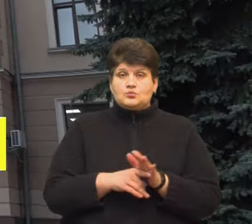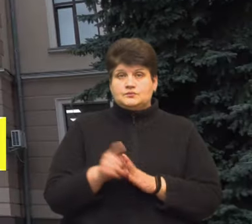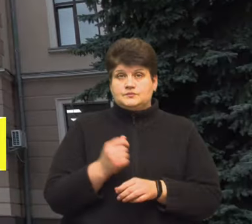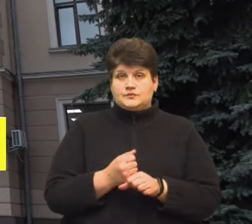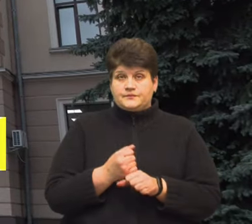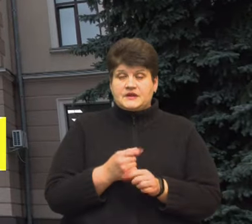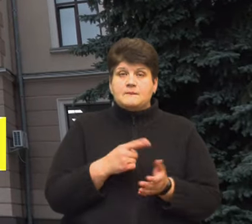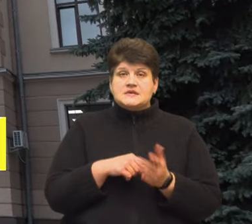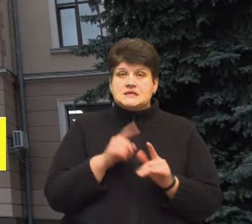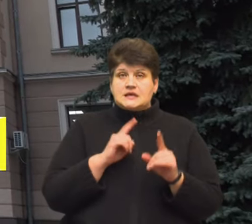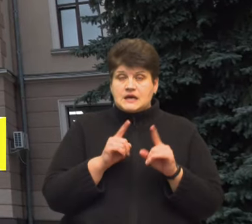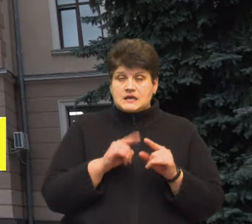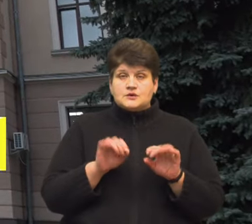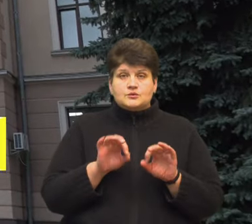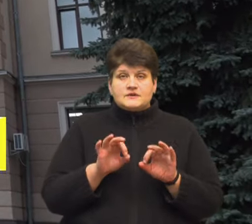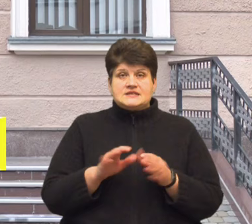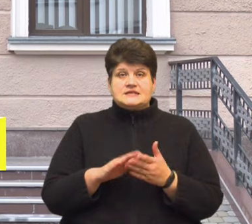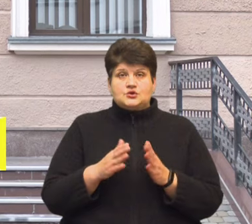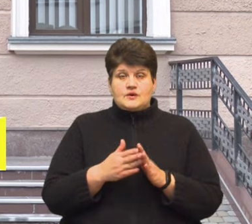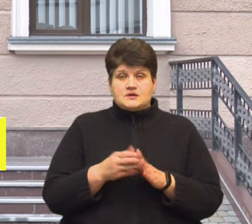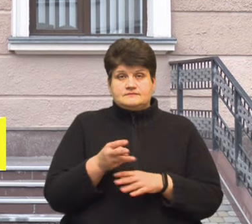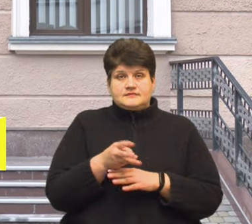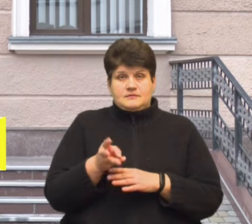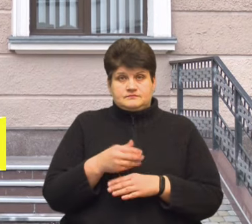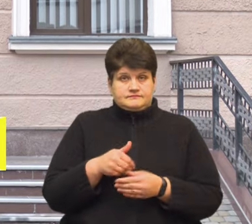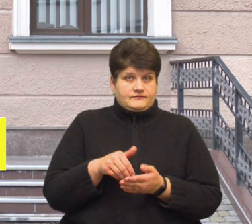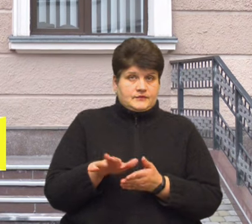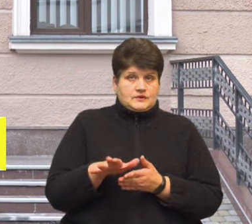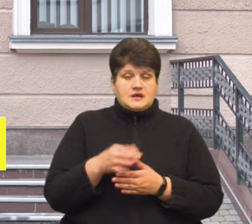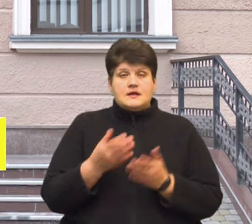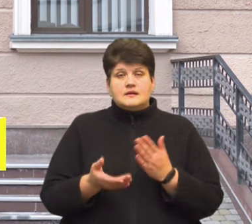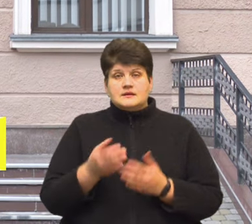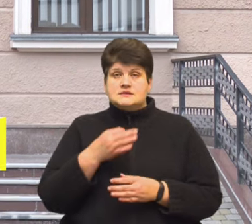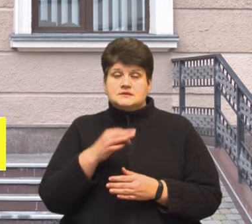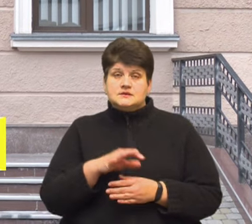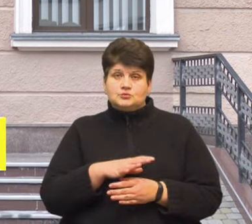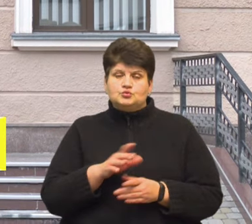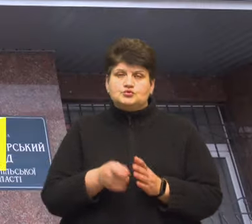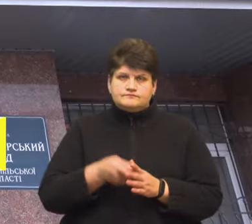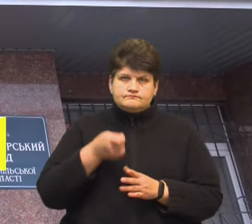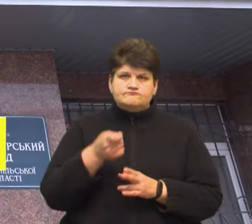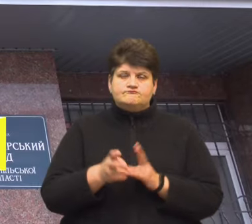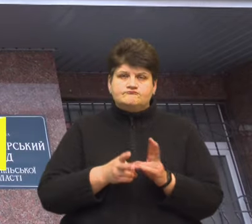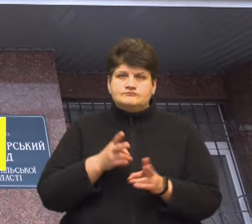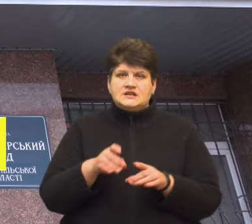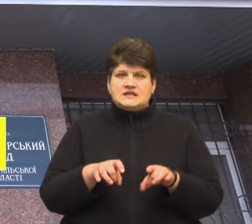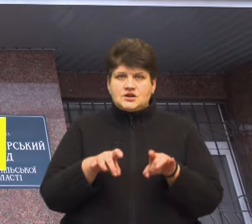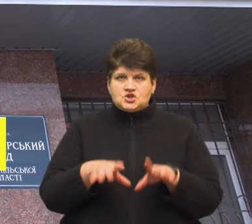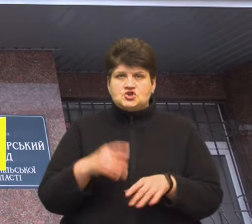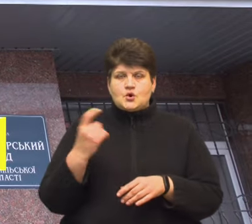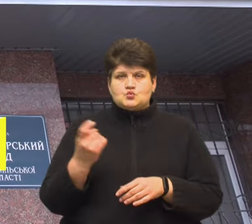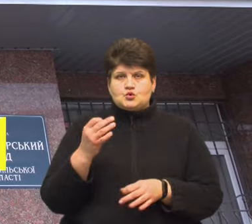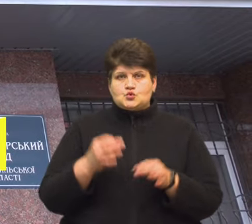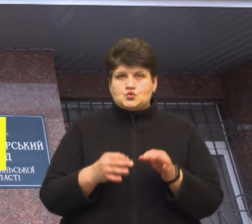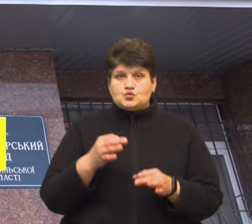міськраді коментувати ситуацію на камеру відмовилися водночас зазначили подаватимуть апеляцію на рішення господарського суду